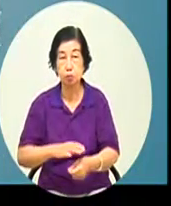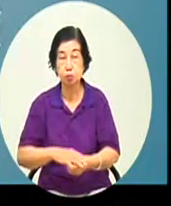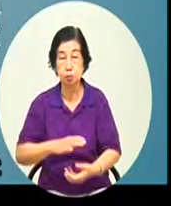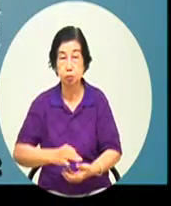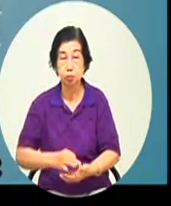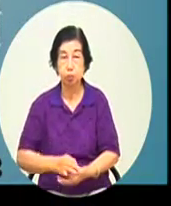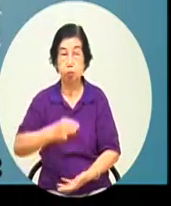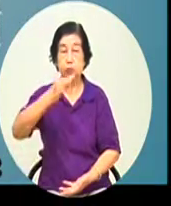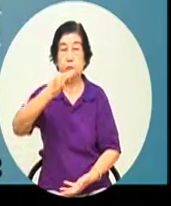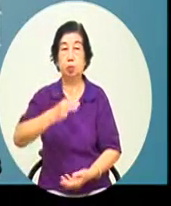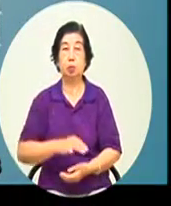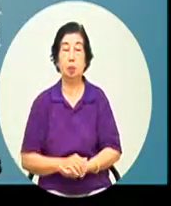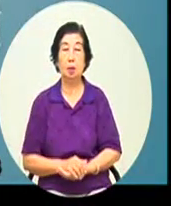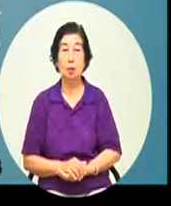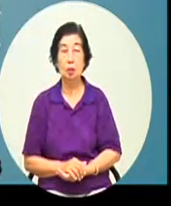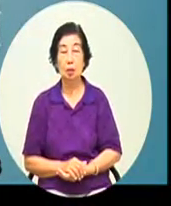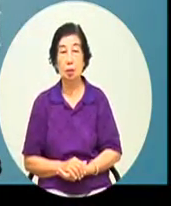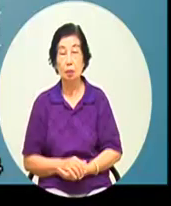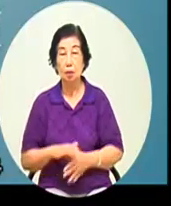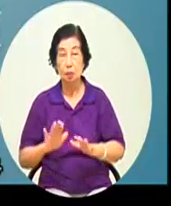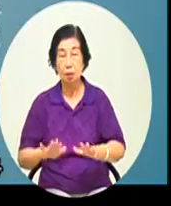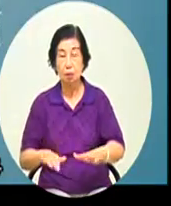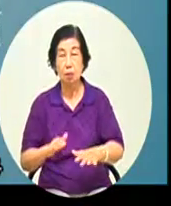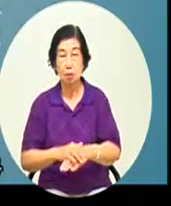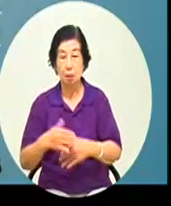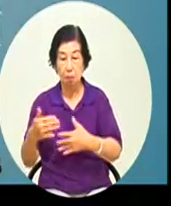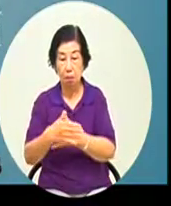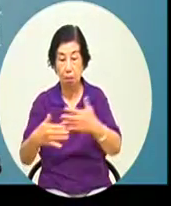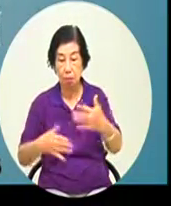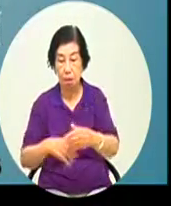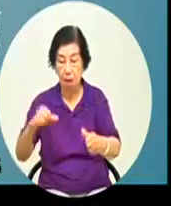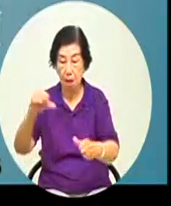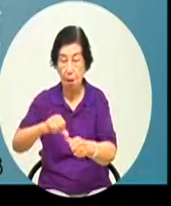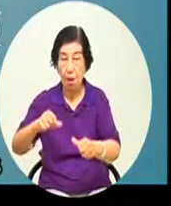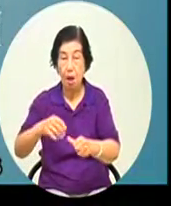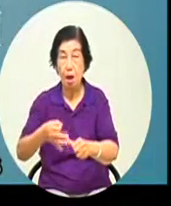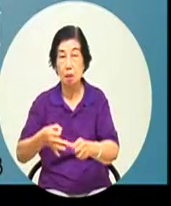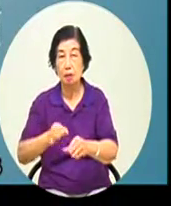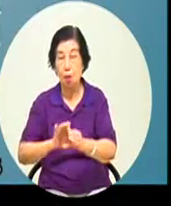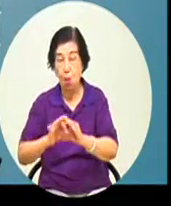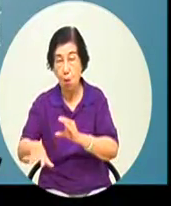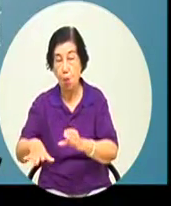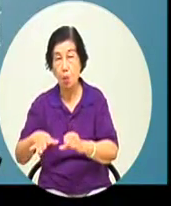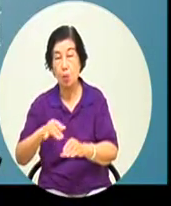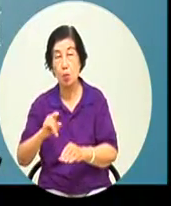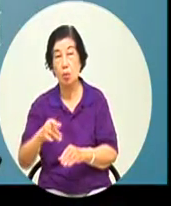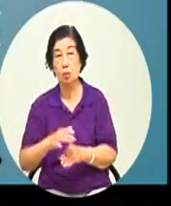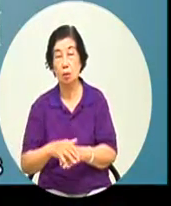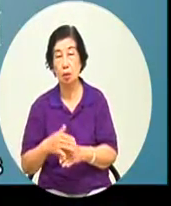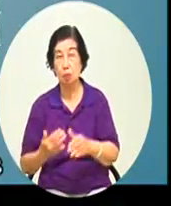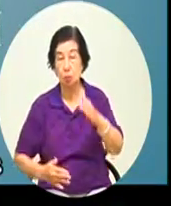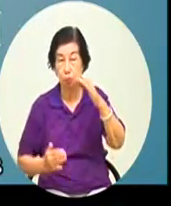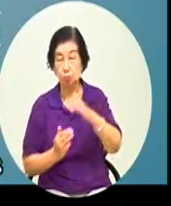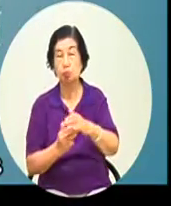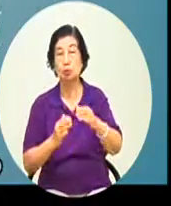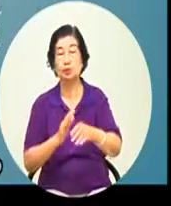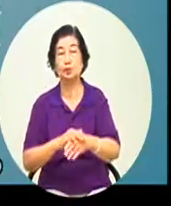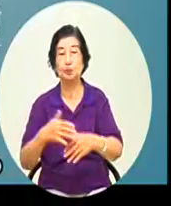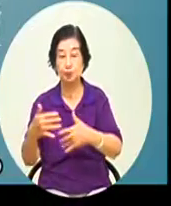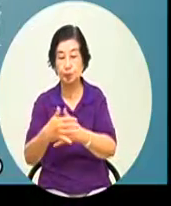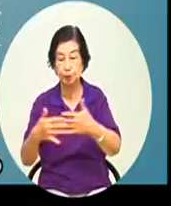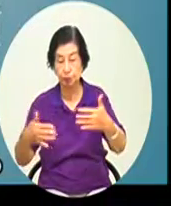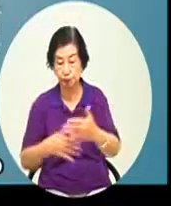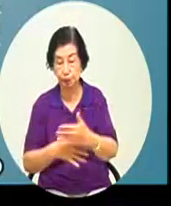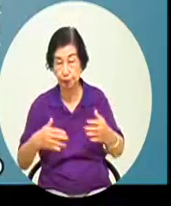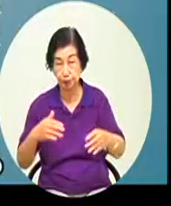果交通没有交通罚款的这个重罚之下，没有达成最后交通安全的部分，